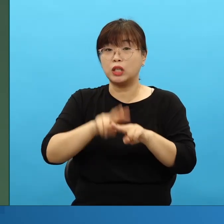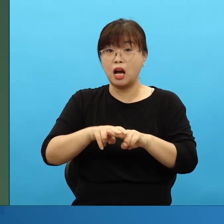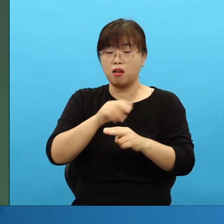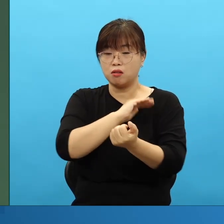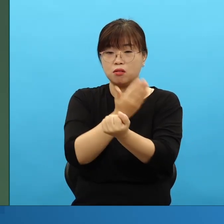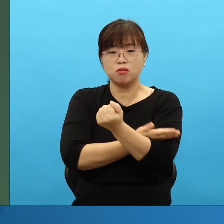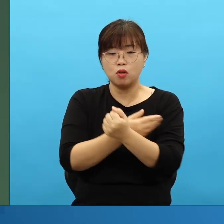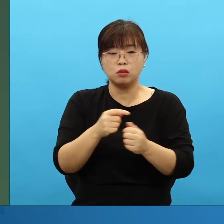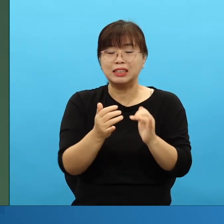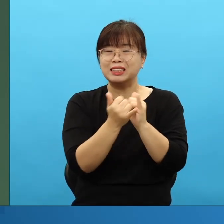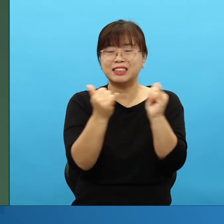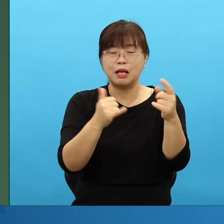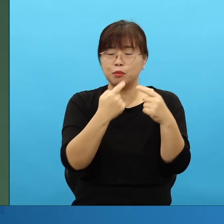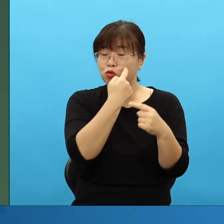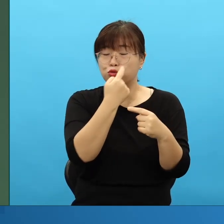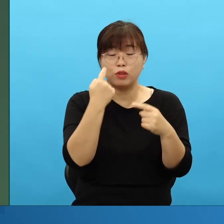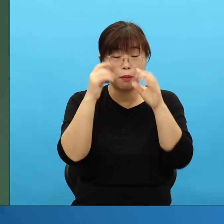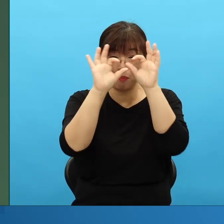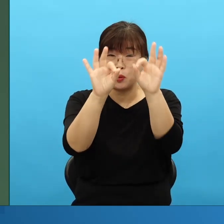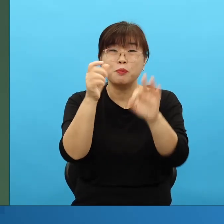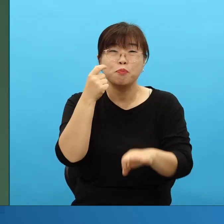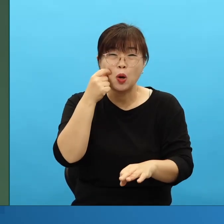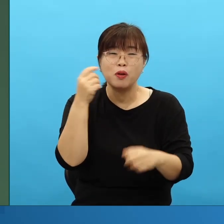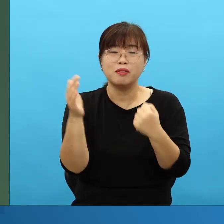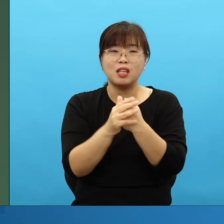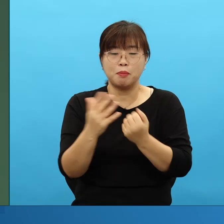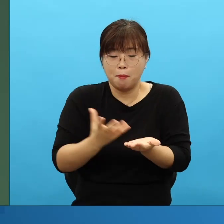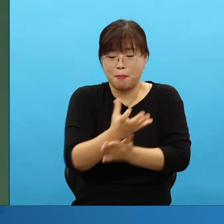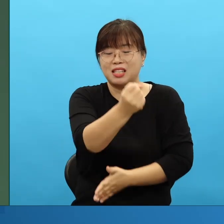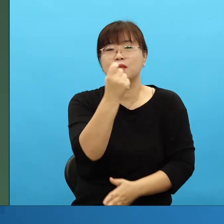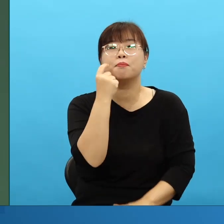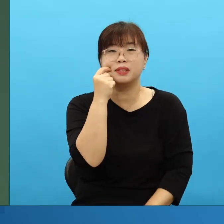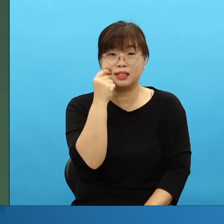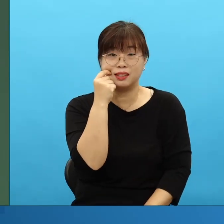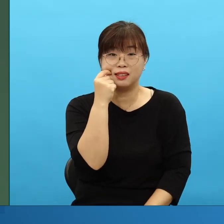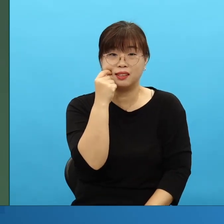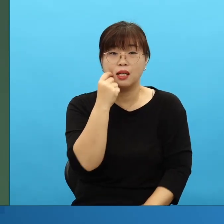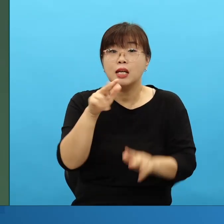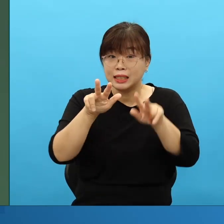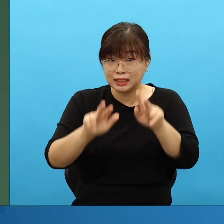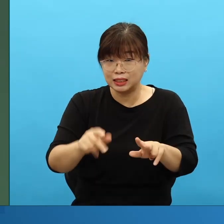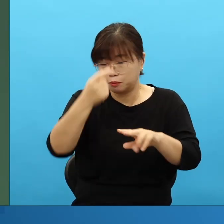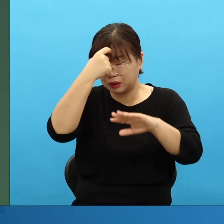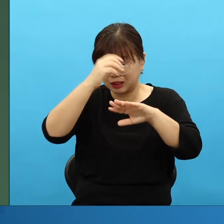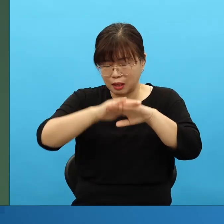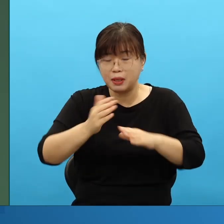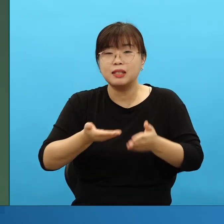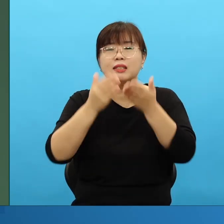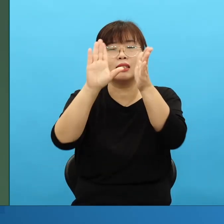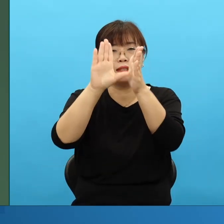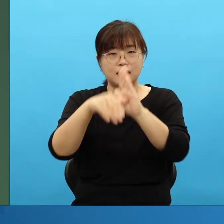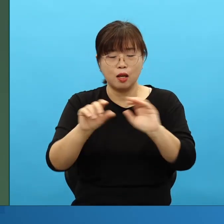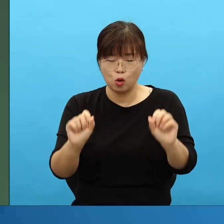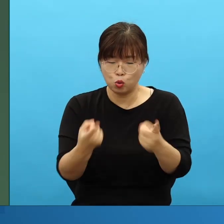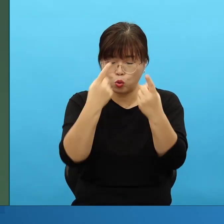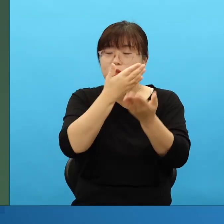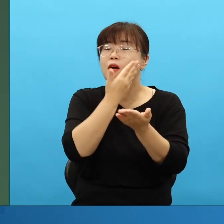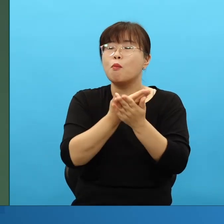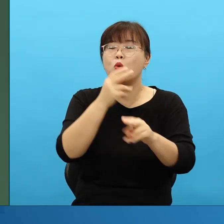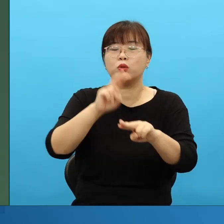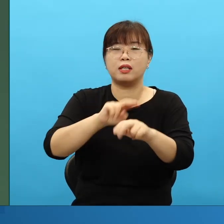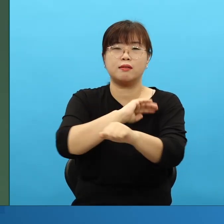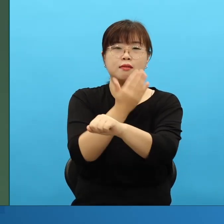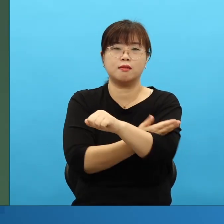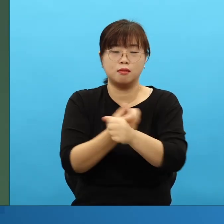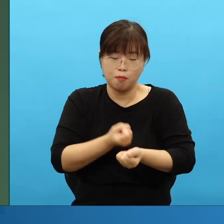중에 모든 성도에게 보좌의 능력이 많은 시간 되기를 기도해야 됩니다. We must pray so that as we